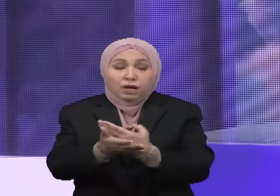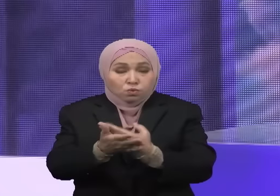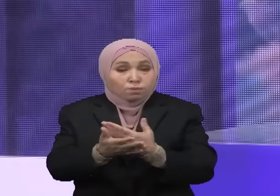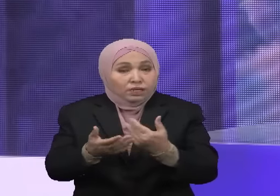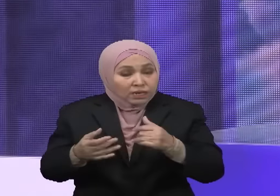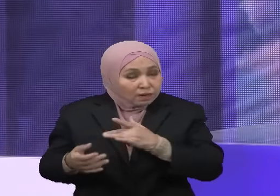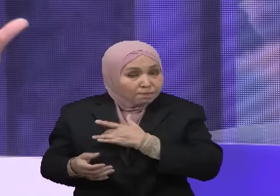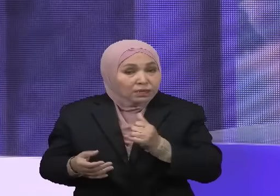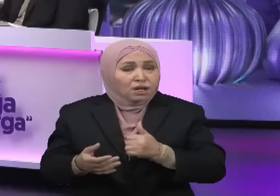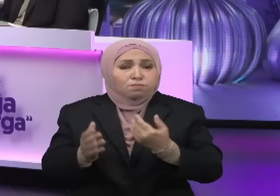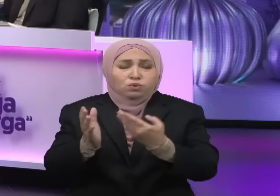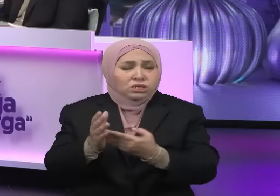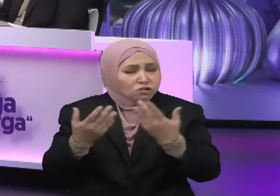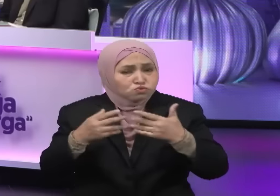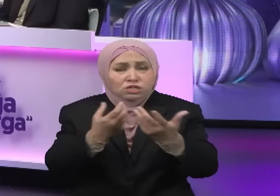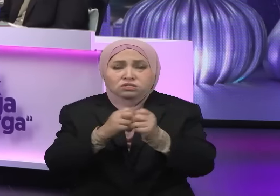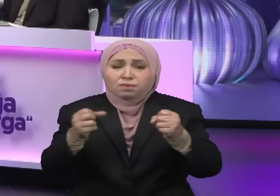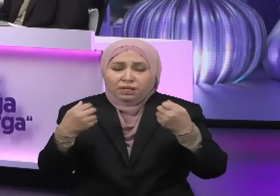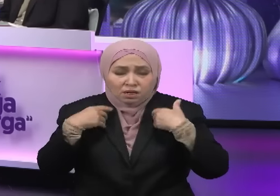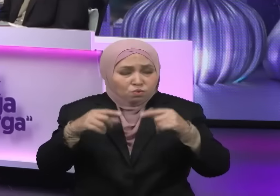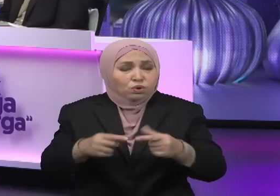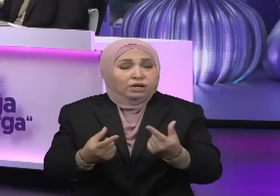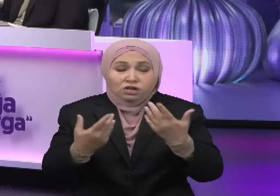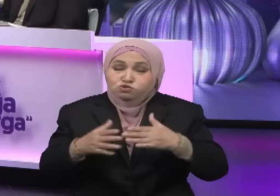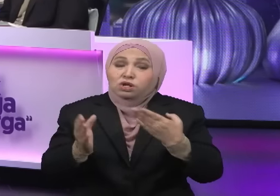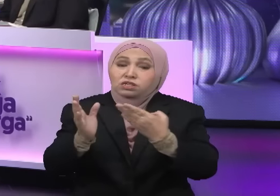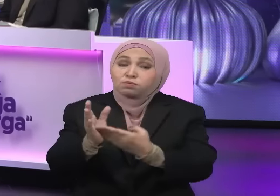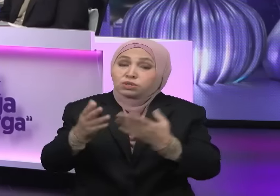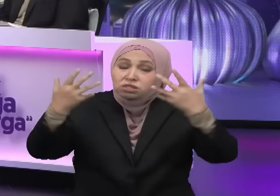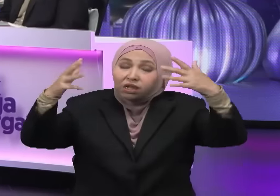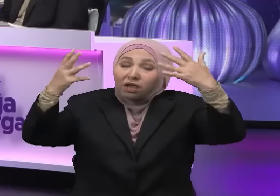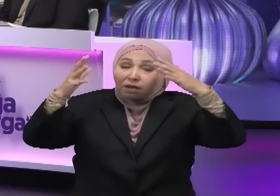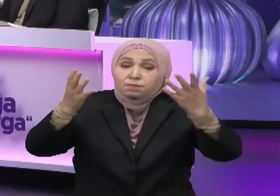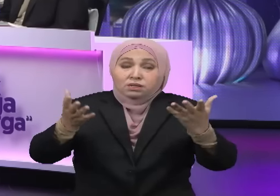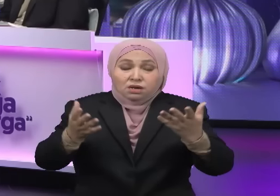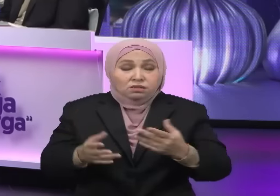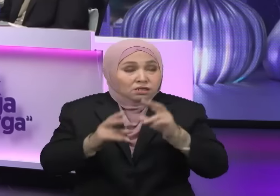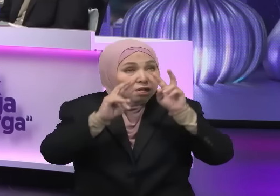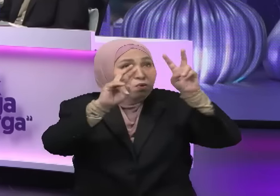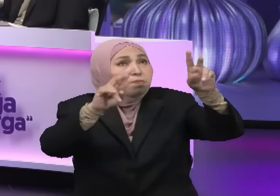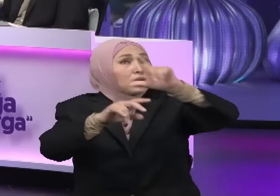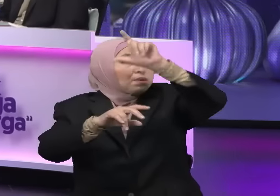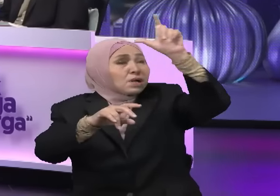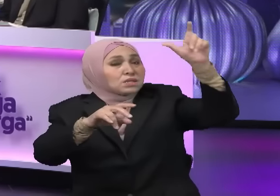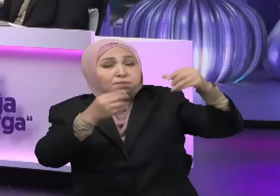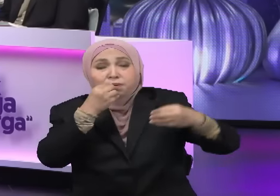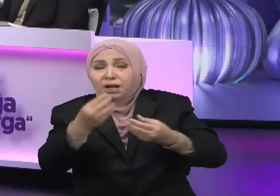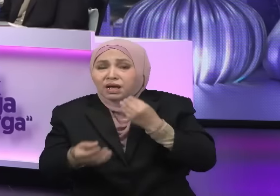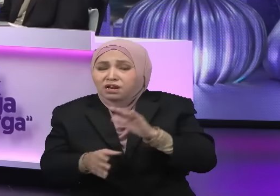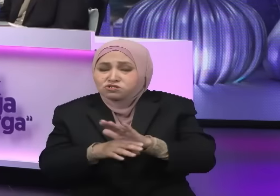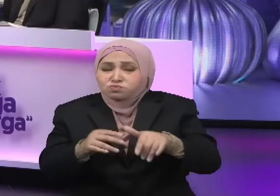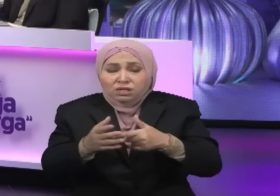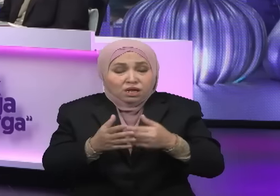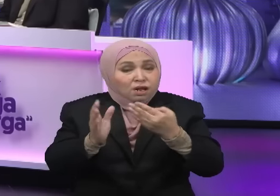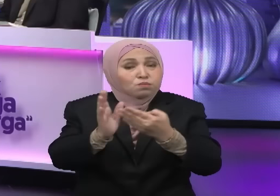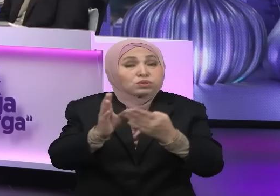beriman. Tapi bukti yang dah sudah sedia ada, Quran ini kan dah terbukti dah hebat kan. Dia lihat pada awan, lihat pada makanan, semua ini adalah